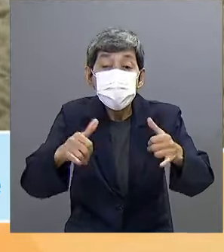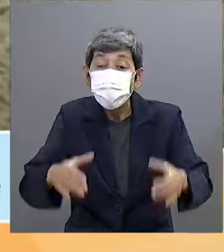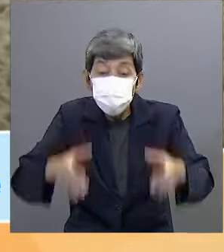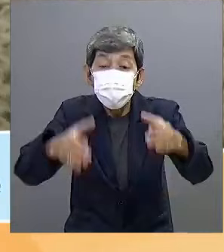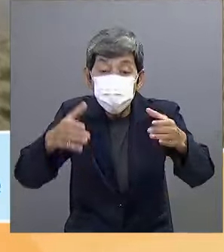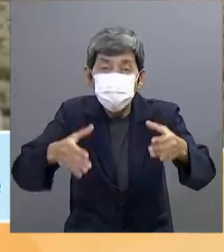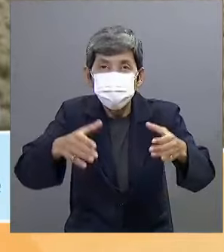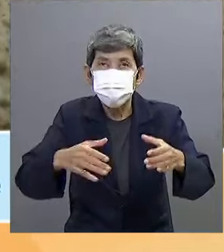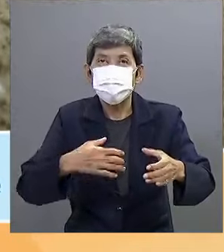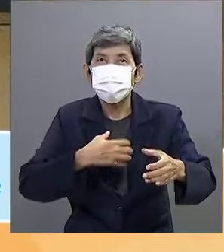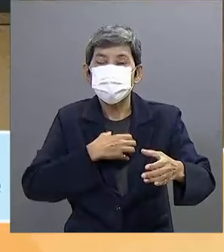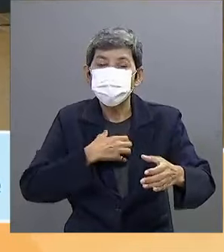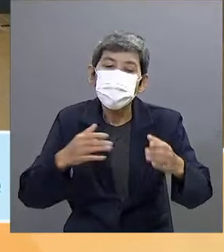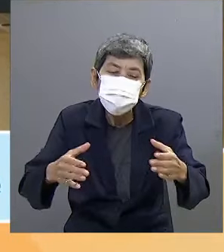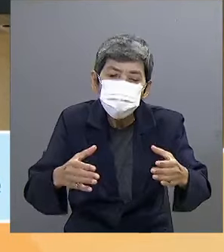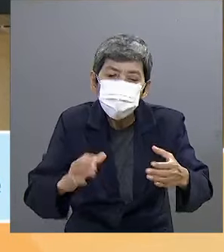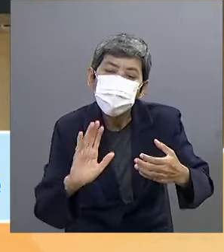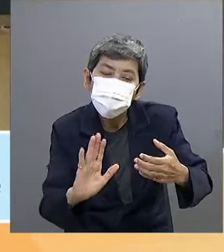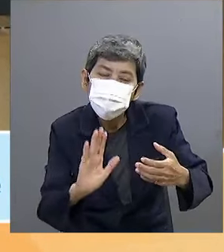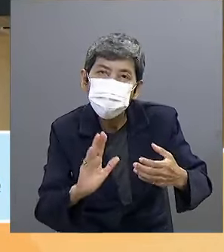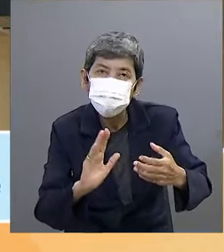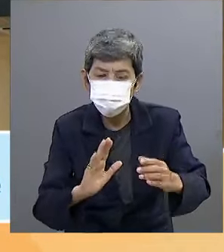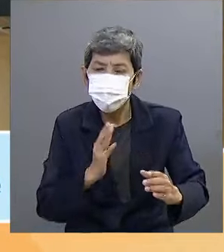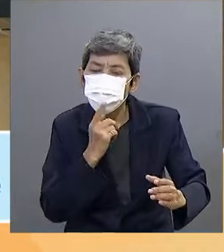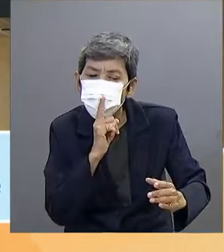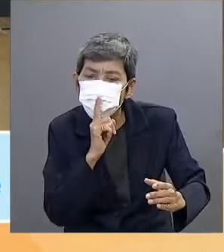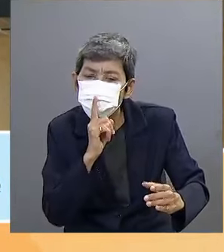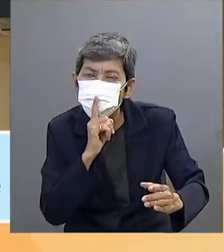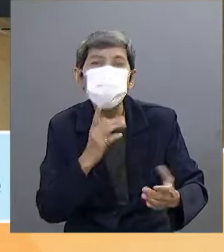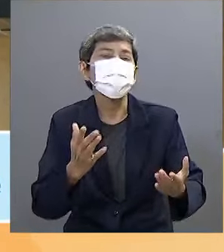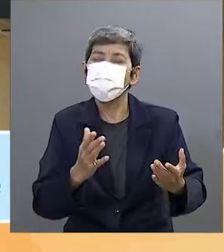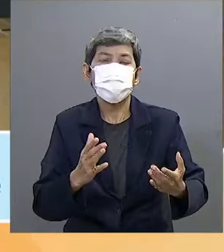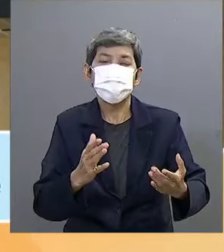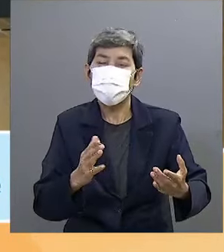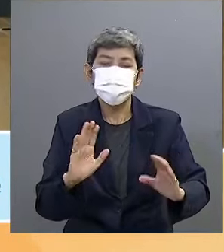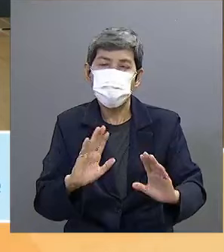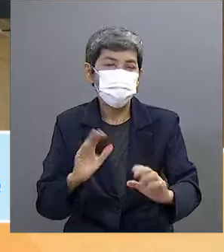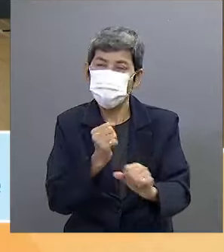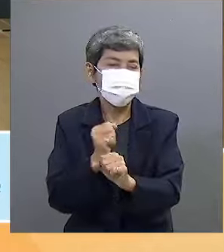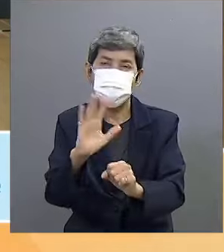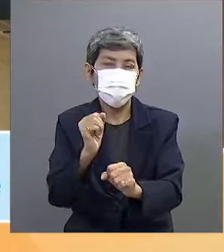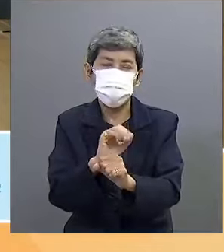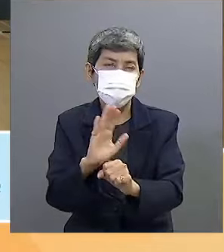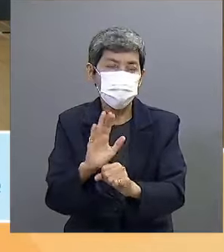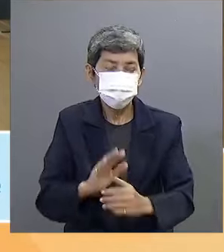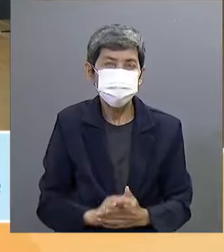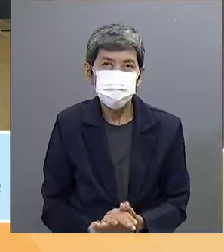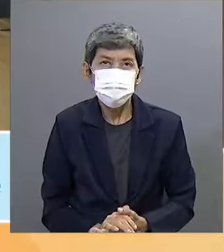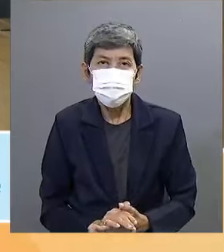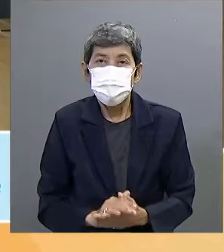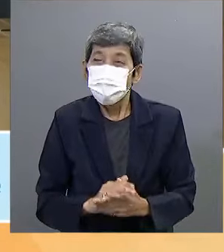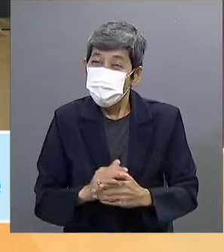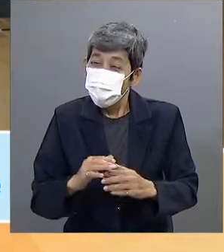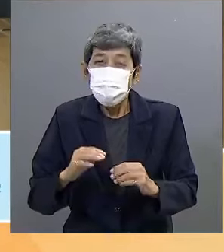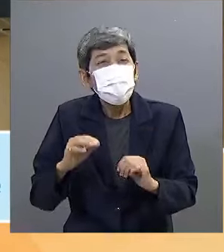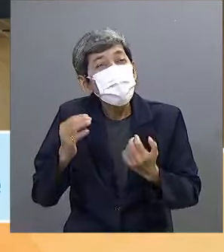ามปลอบพยายามเตือนให้เงียบระวังเด็กร้องไห้ค่ะ นะคะ ทีนี้เด็กอายุสักเท่าไหร่อย่าง